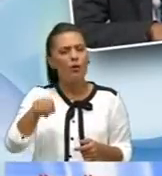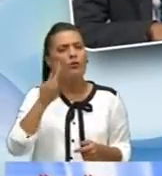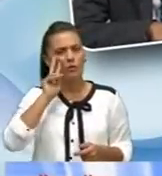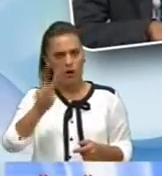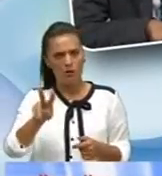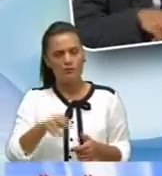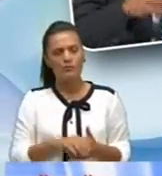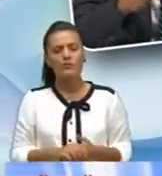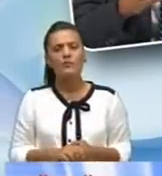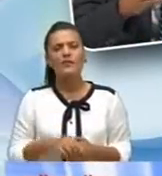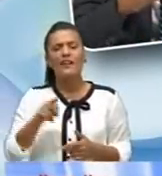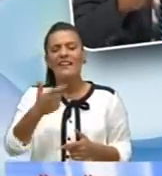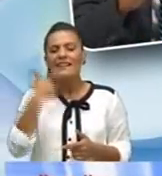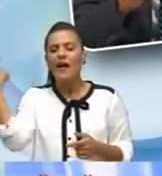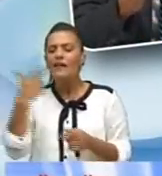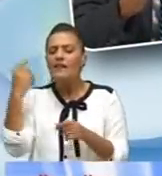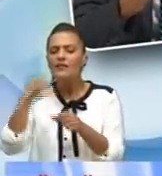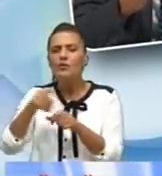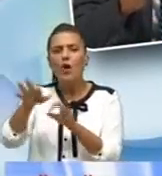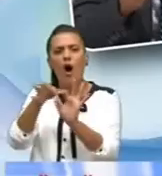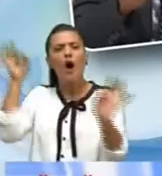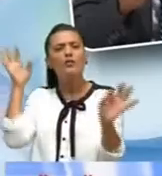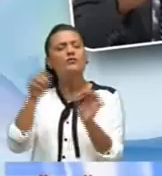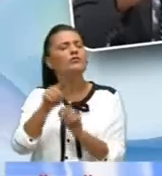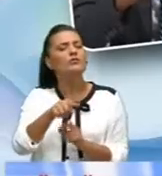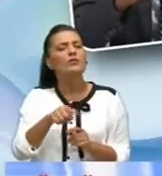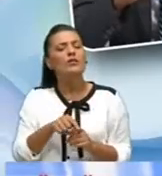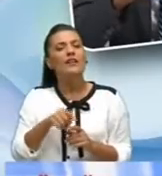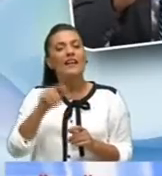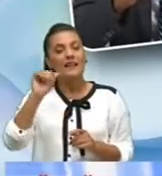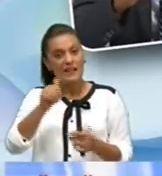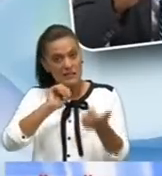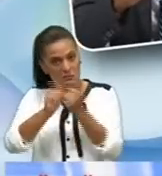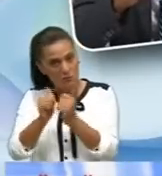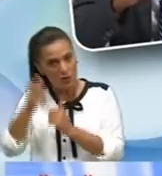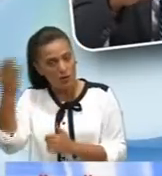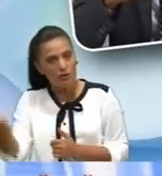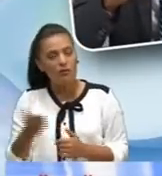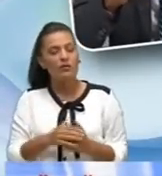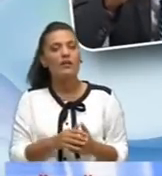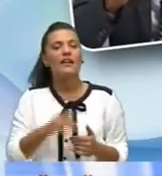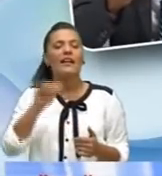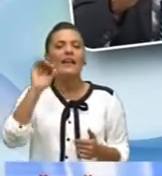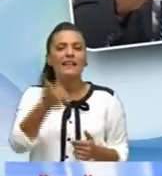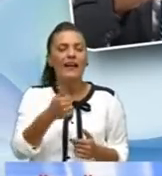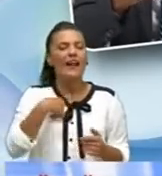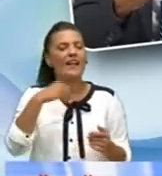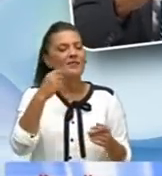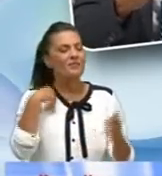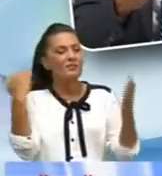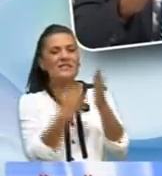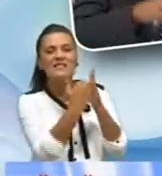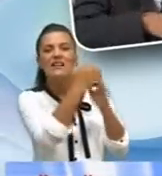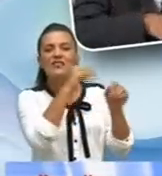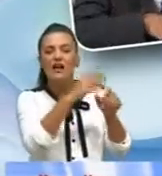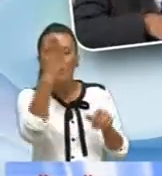ve tarihimizde bu okçuluğun gerek sportif anlamda gerek stratejik anlamda ne kadar